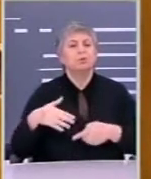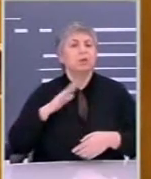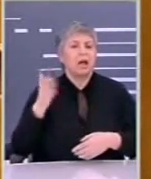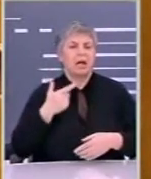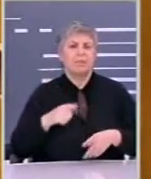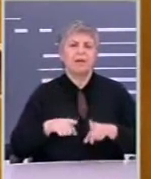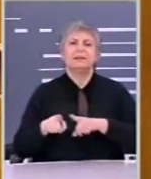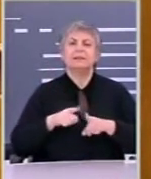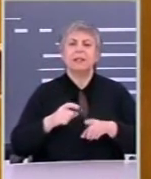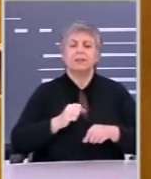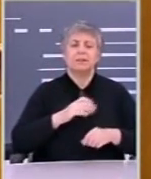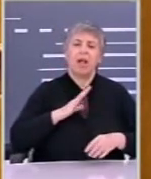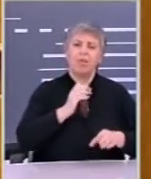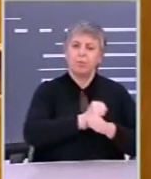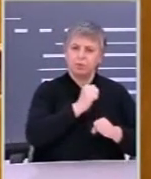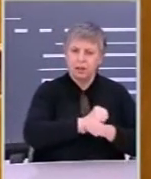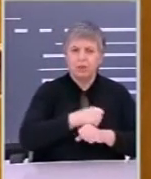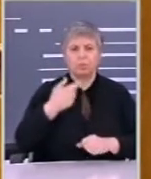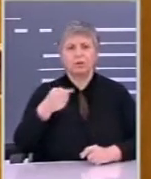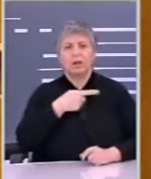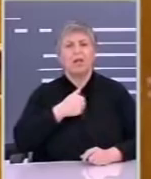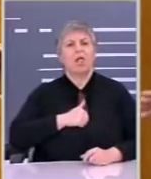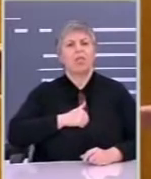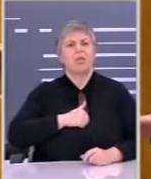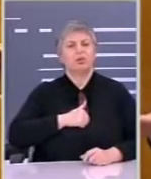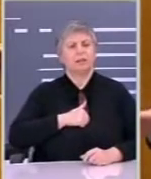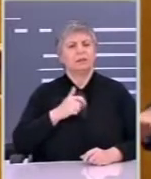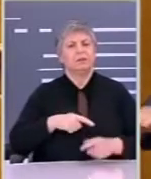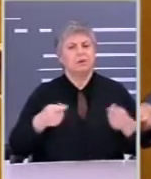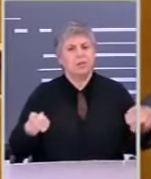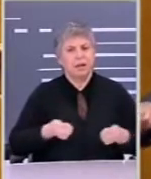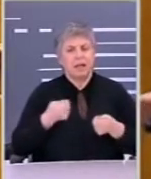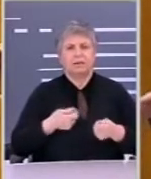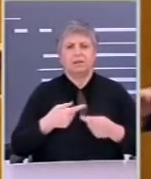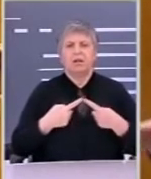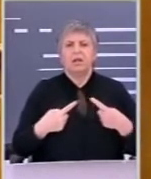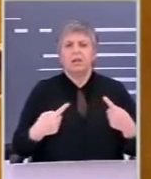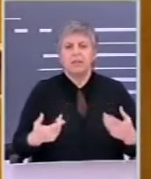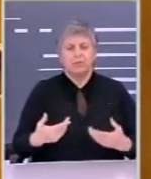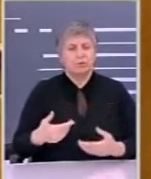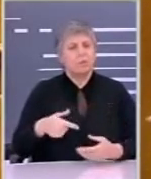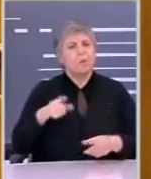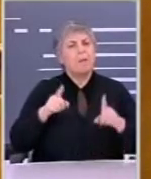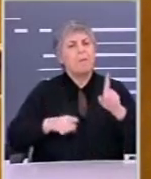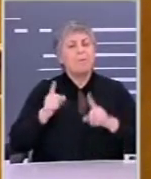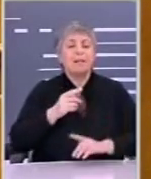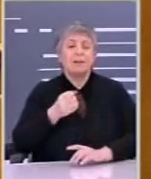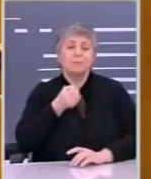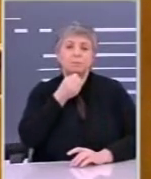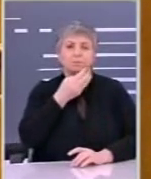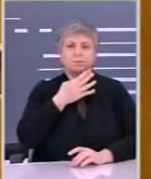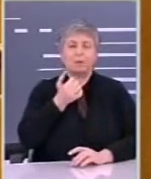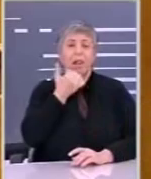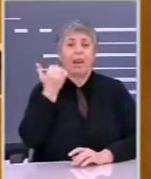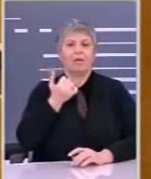τι λέτε για τις εργασιακές σχέσεις. Μερικοί τους ξεφεύγει, όπως ο κύριος Βρούτσης, και λένε ότι κοιτάξτε